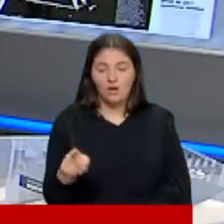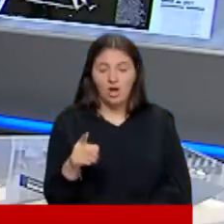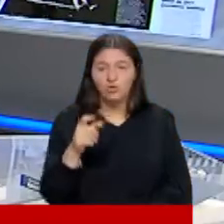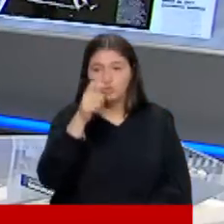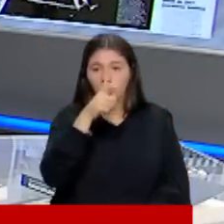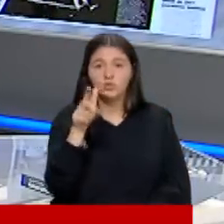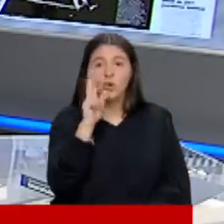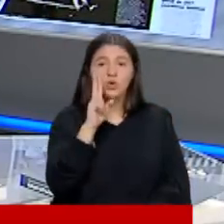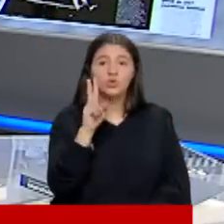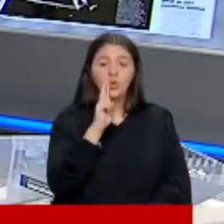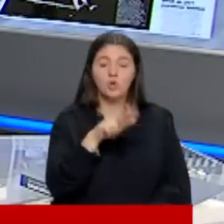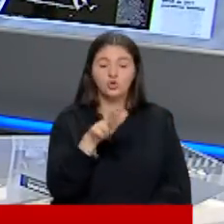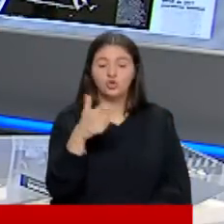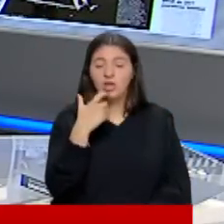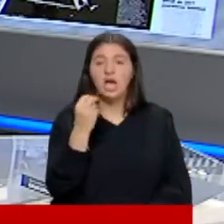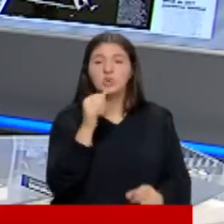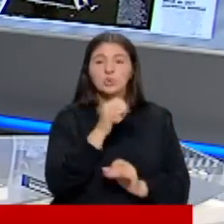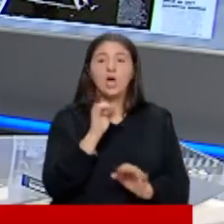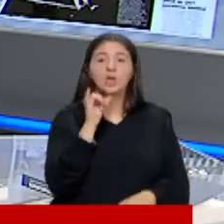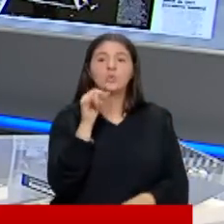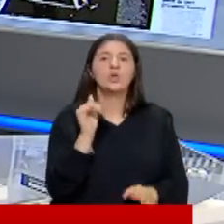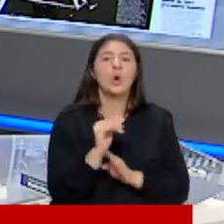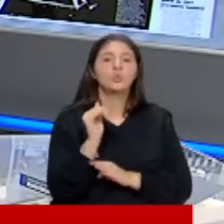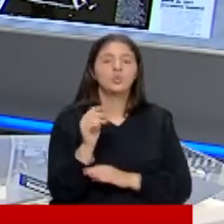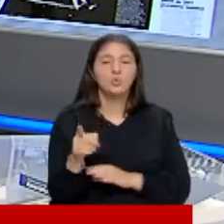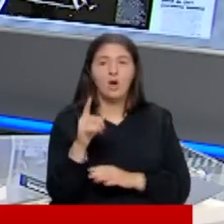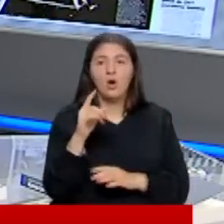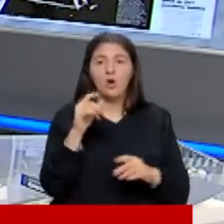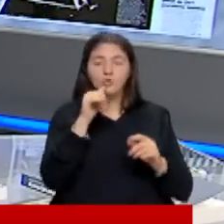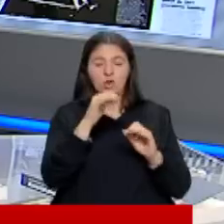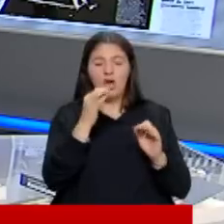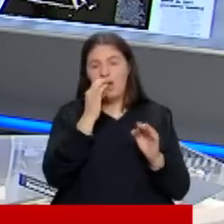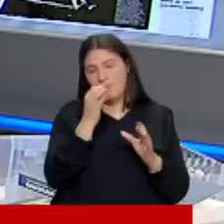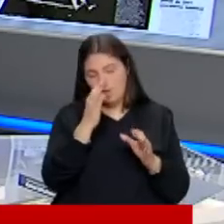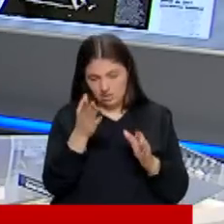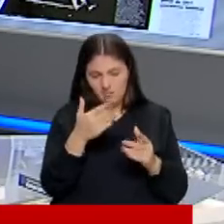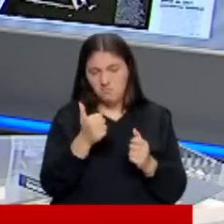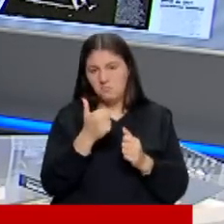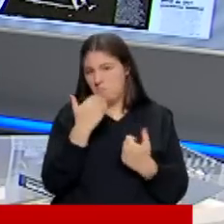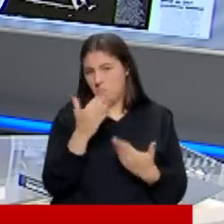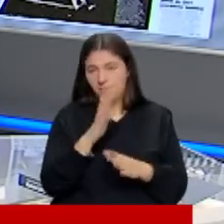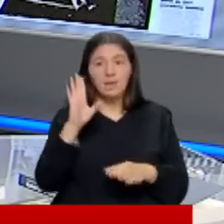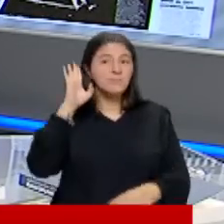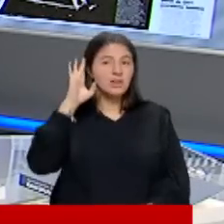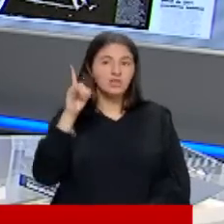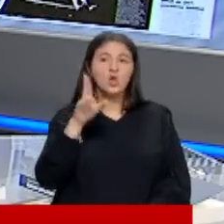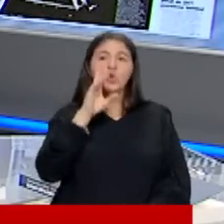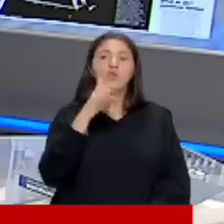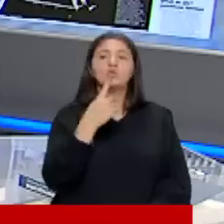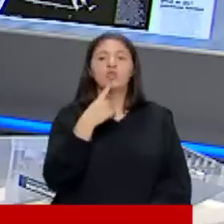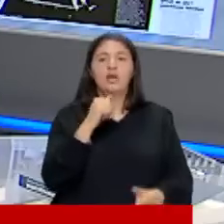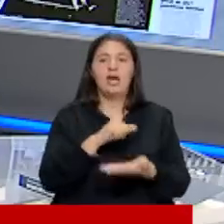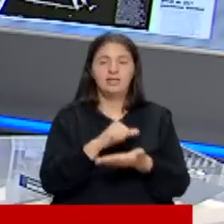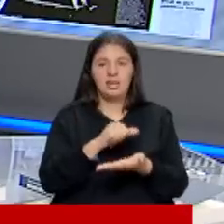son 33 yılın en kurak ağustosunu yaşıyor kuraklık haberini de zaten paylaşmıştık Malatya Son Söz